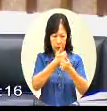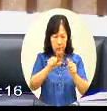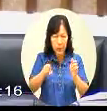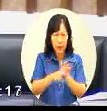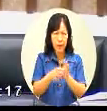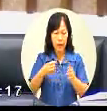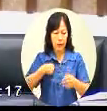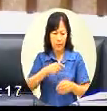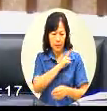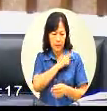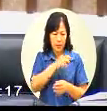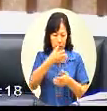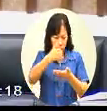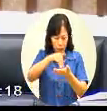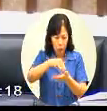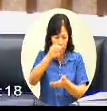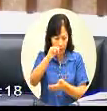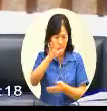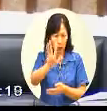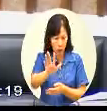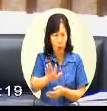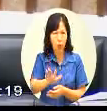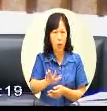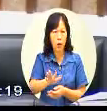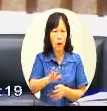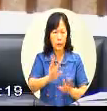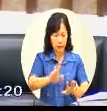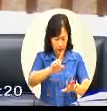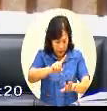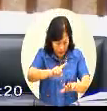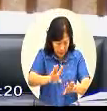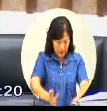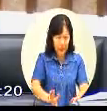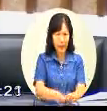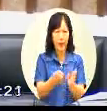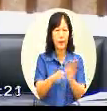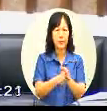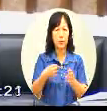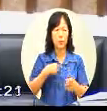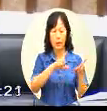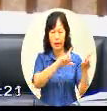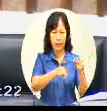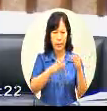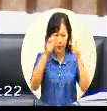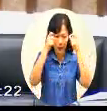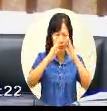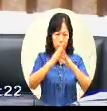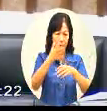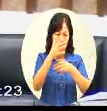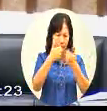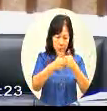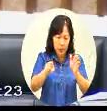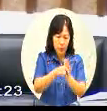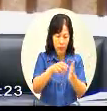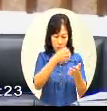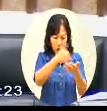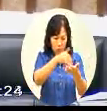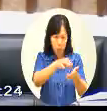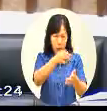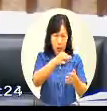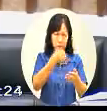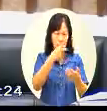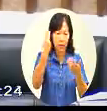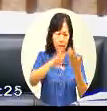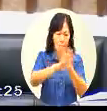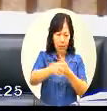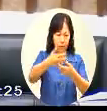几条例所编列的金额，从今天开始依照高雄市议会预算书额外送